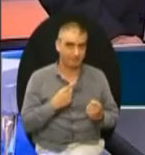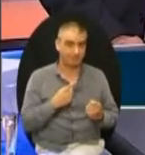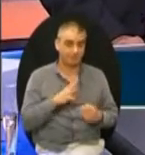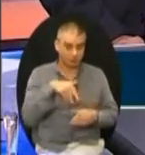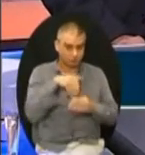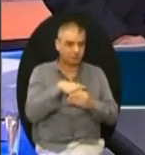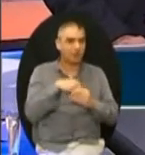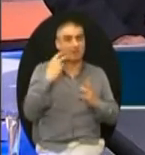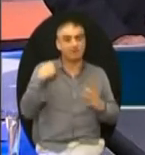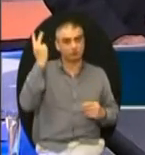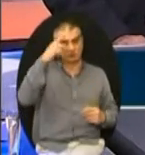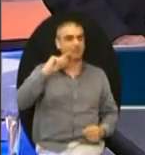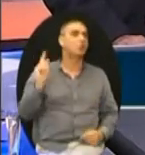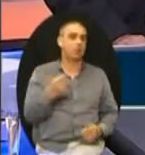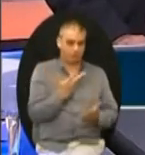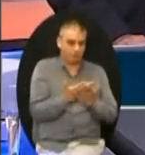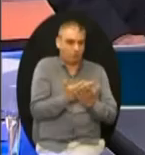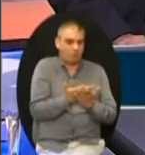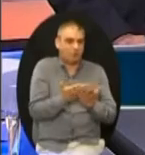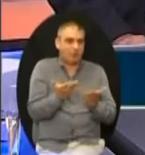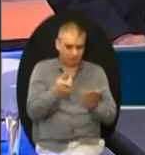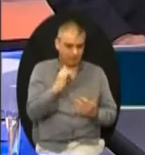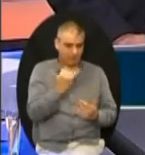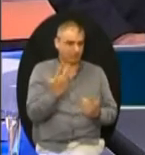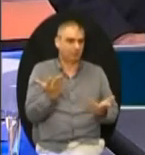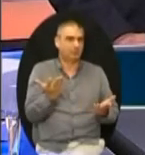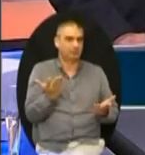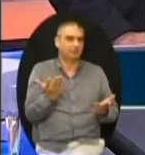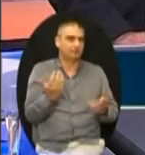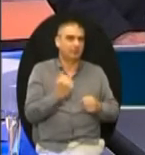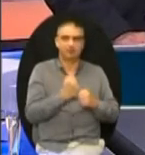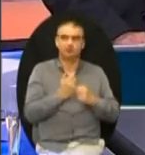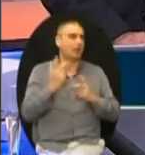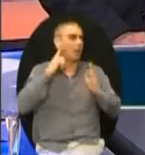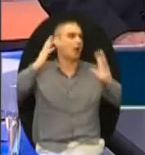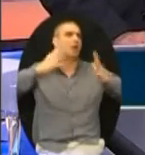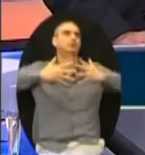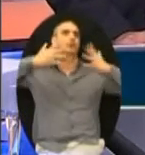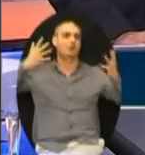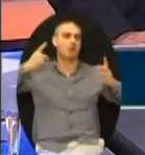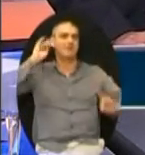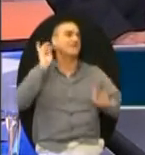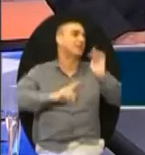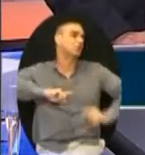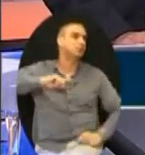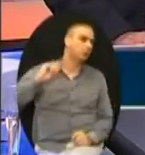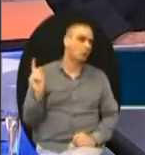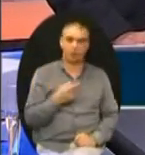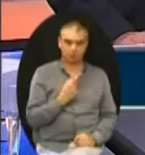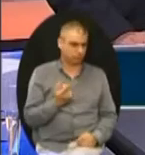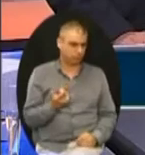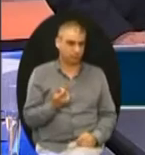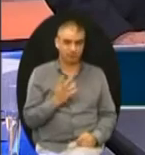שיש בהם, על פי ההבנה של כולם, ועובדה היא שזה כן זכה לבמה נורא גדולה ולגינויים מכל הכיוונים,